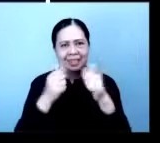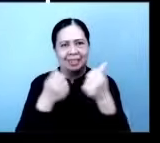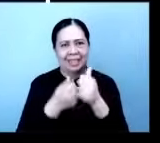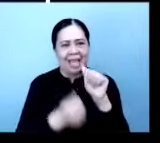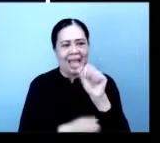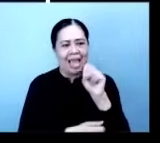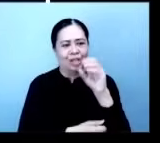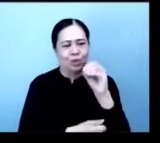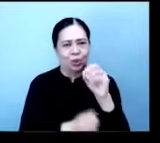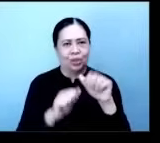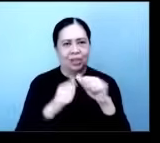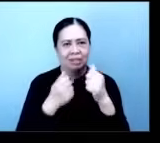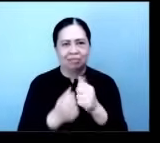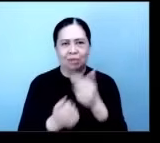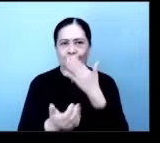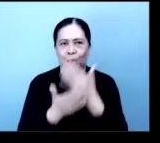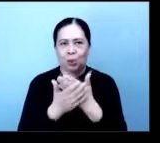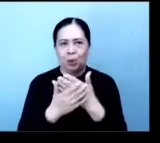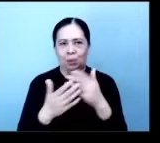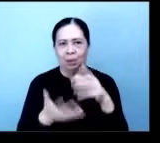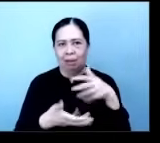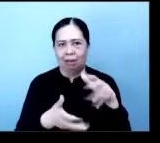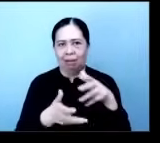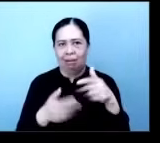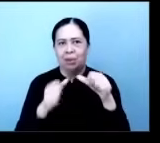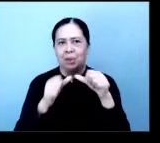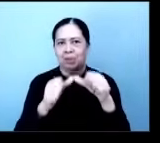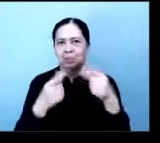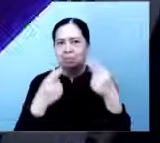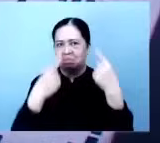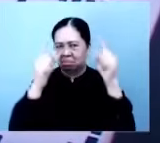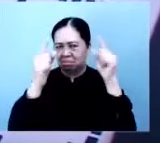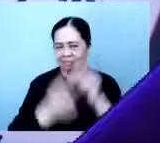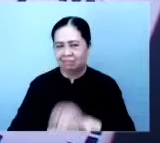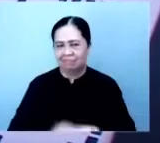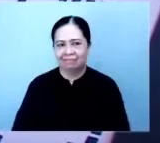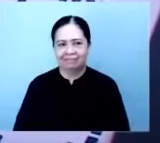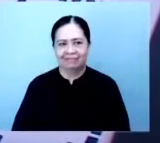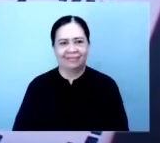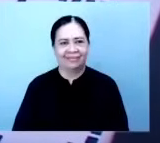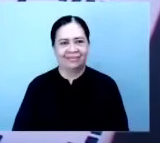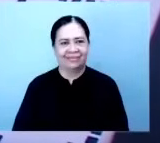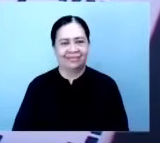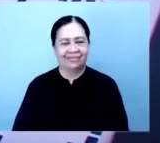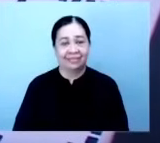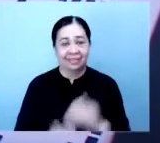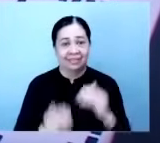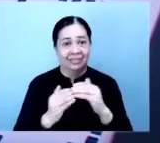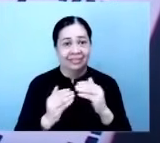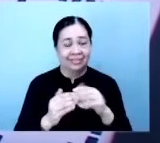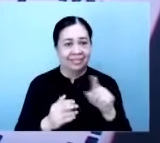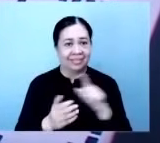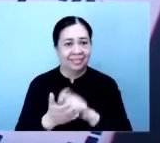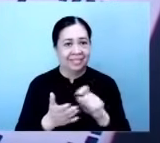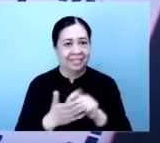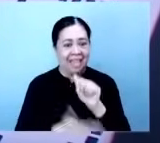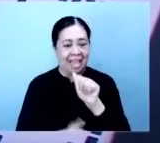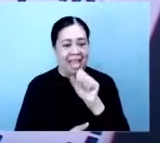buti pa ang outing ng mga aso natutuloy. In fairness sa mga writer natin, asosasyon.